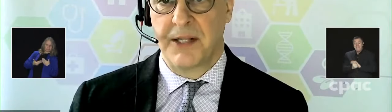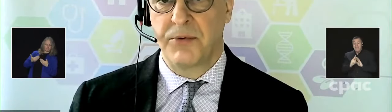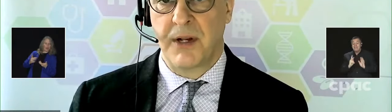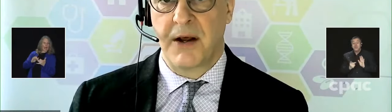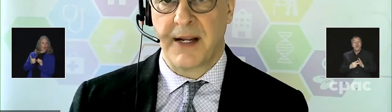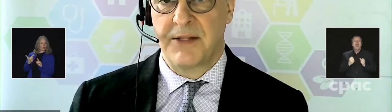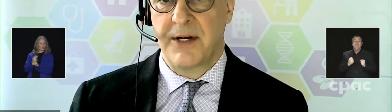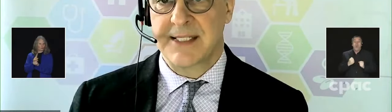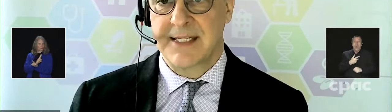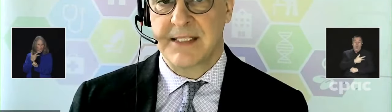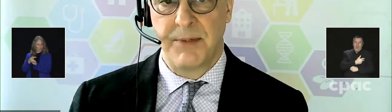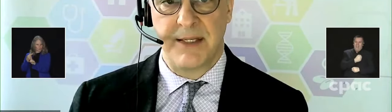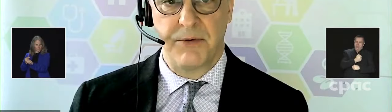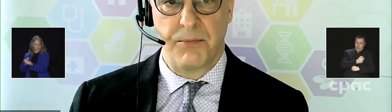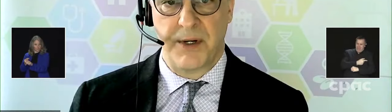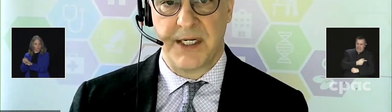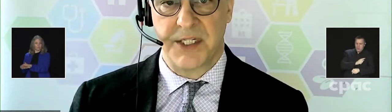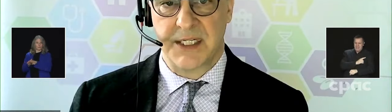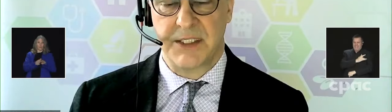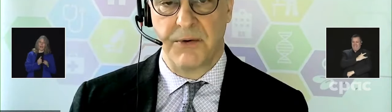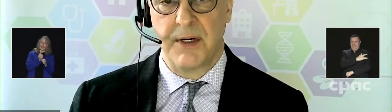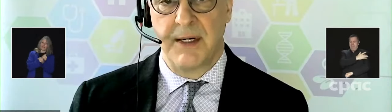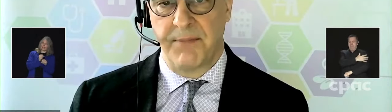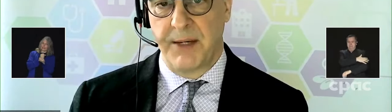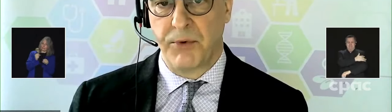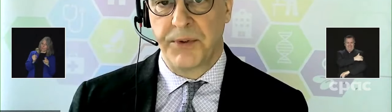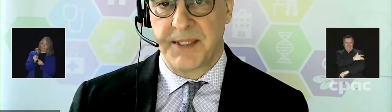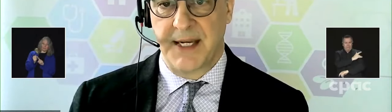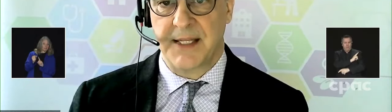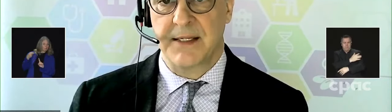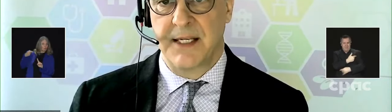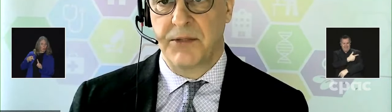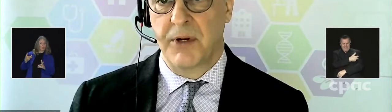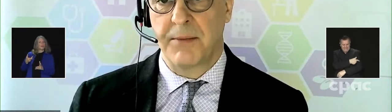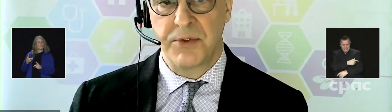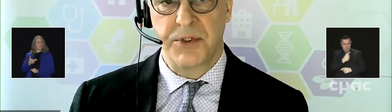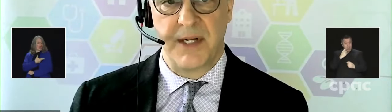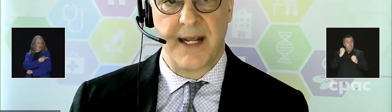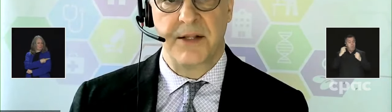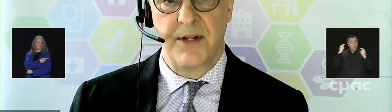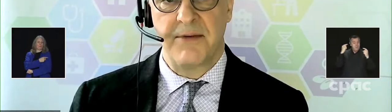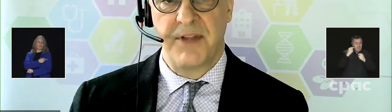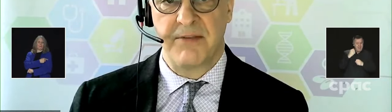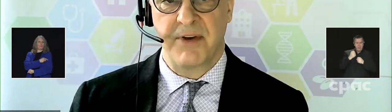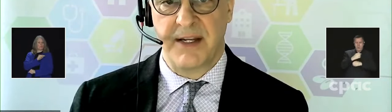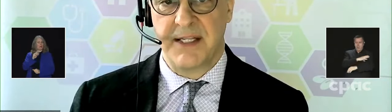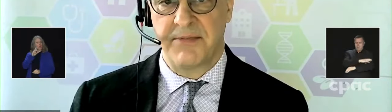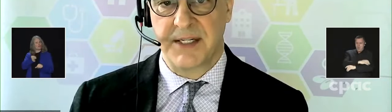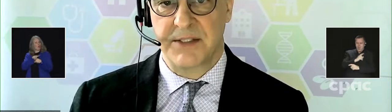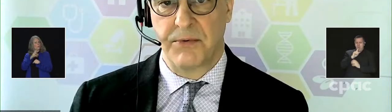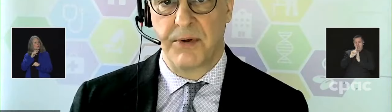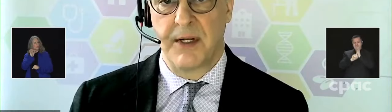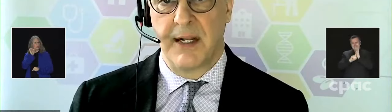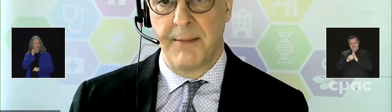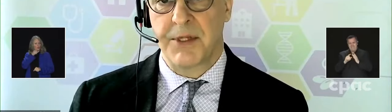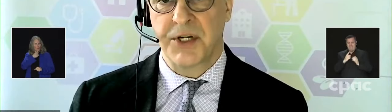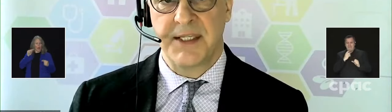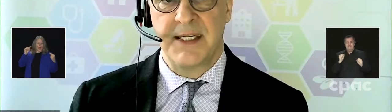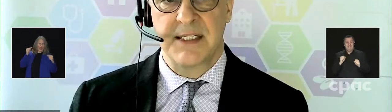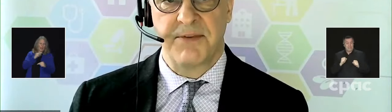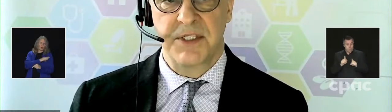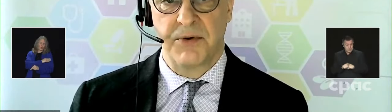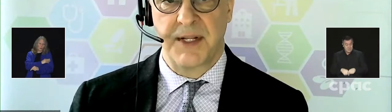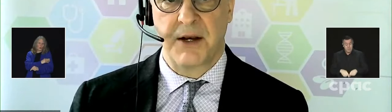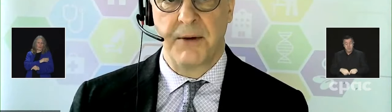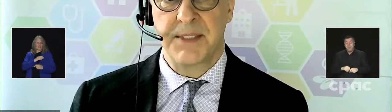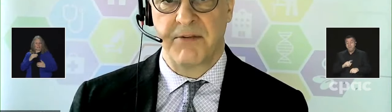comprennent de la douleur et de la sensibilité au point d'injection, des maux de tête, des douleurs musculaires, de la fièvre et des frissons. La majorité